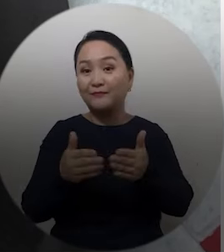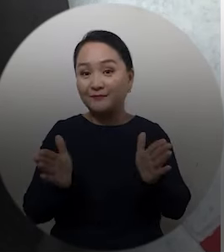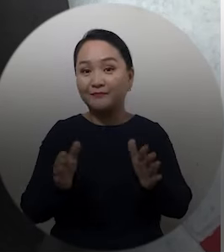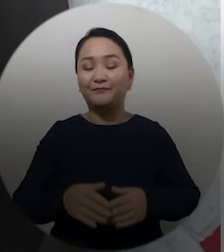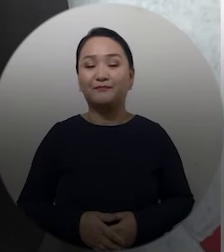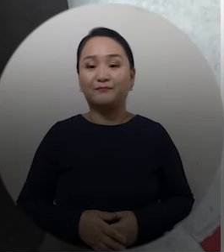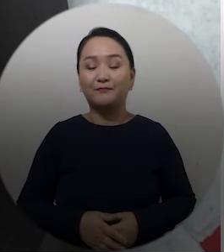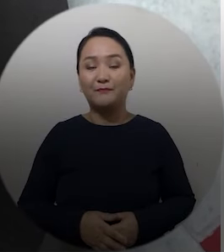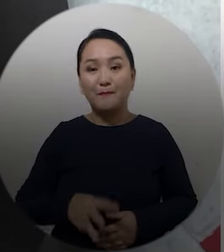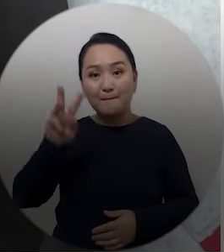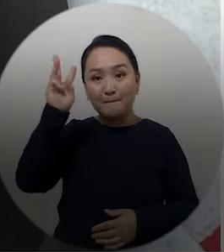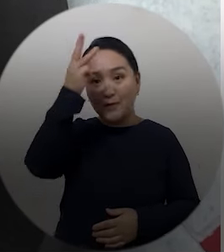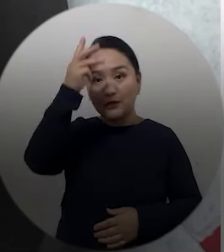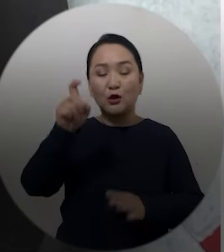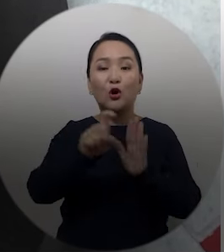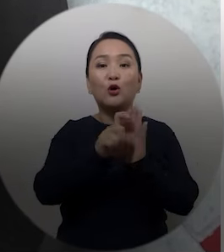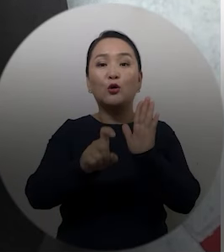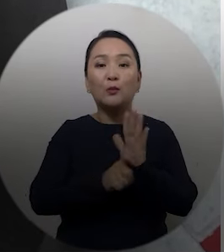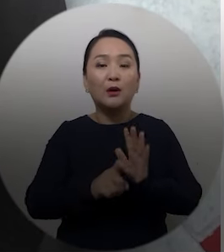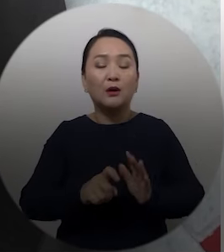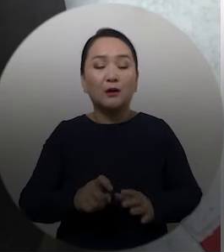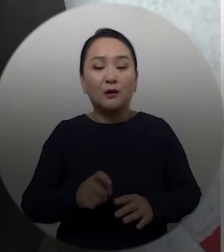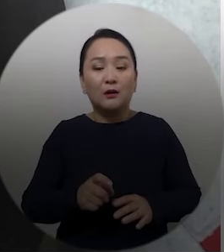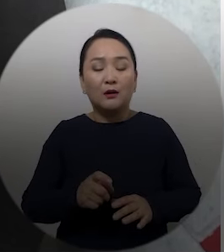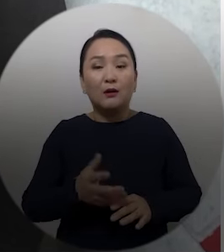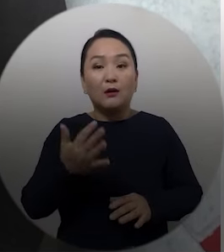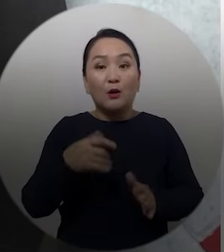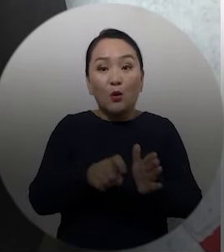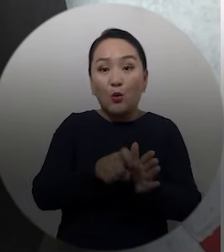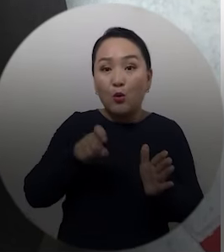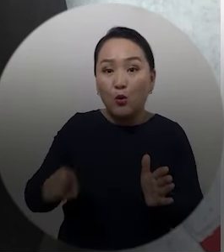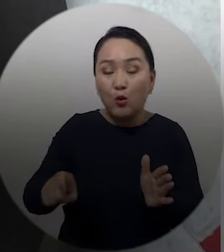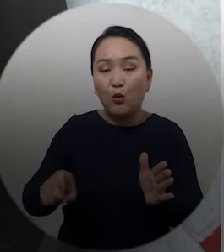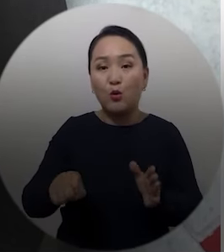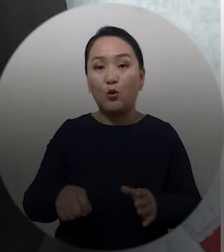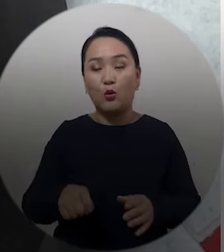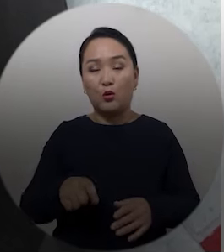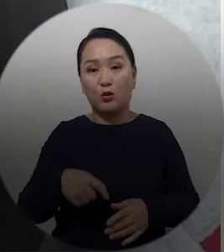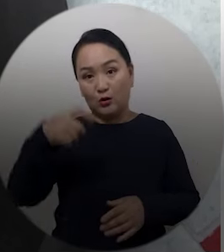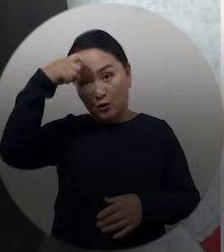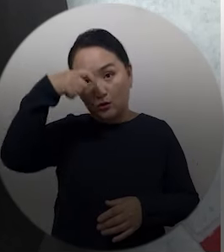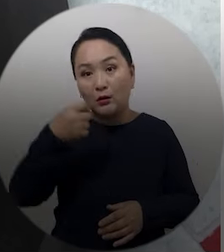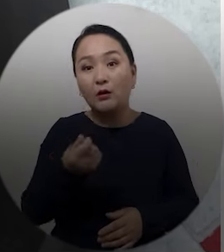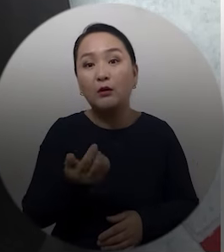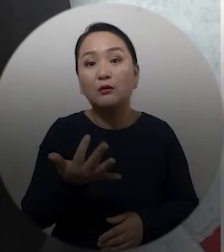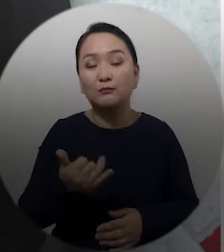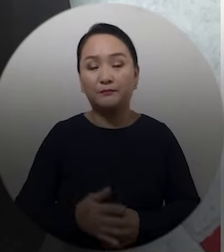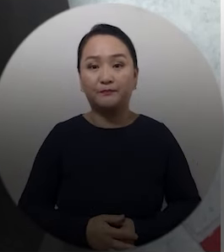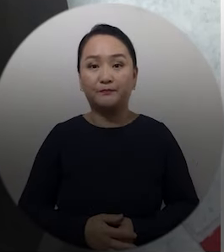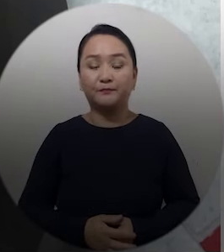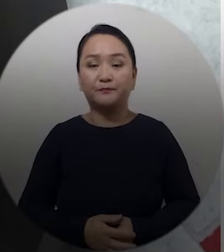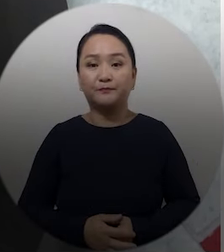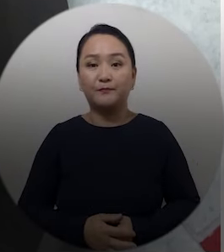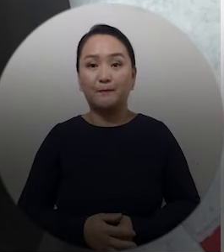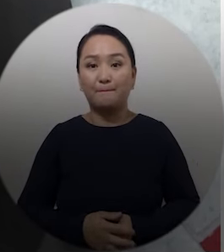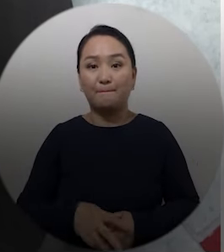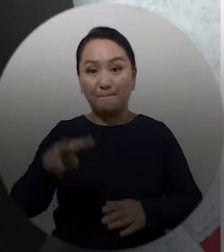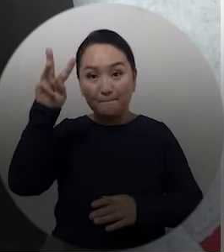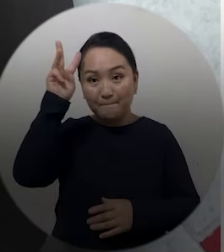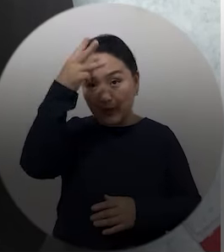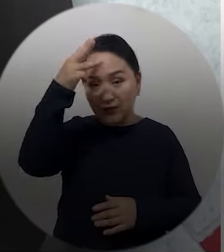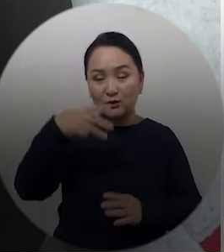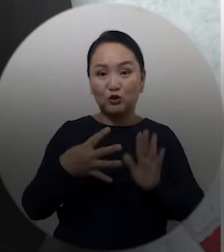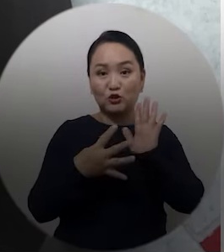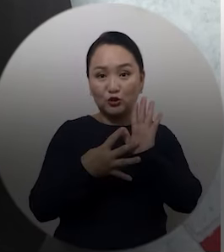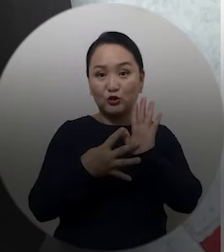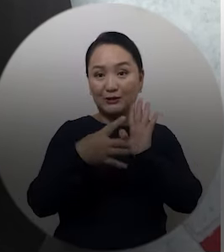Нөхөө магистрийн хөтөлбөр нь хэдийн хугацаанд одоо ямар төлбөртэйгээр хэдэн кредитийг хичээлээ суралцаж байна? Магистрийн хөтөлбөр маань